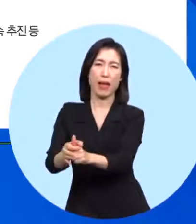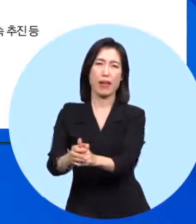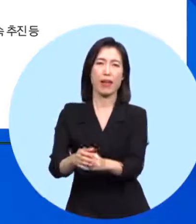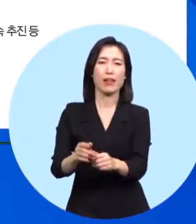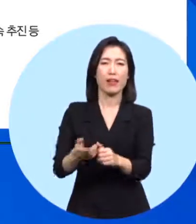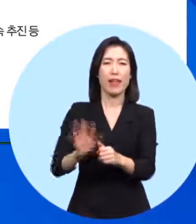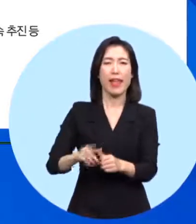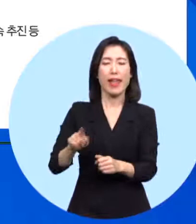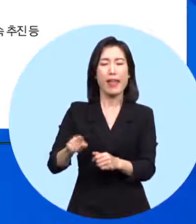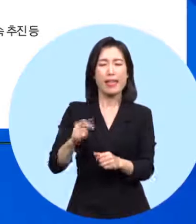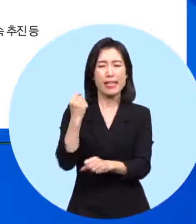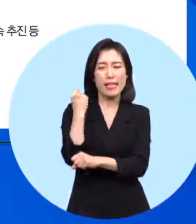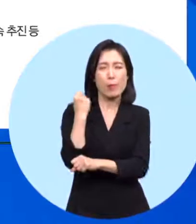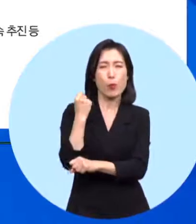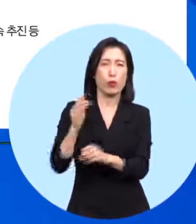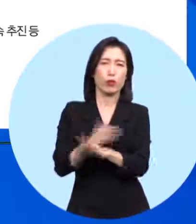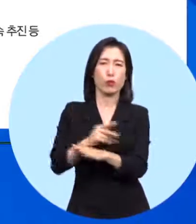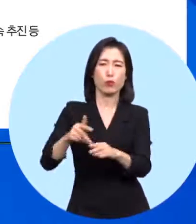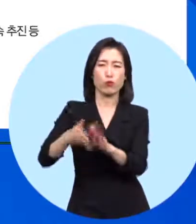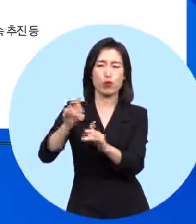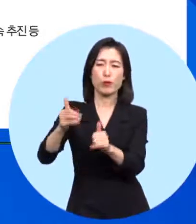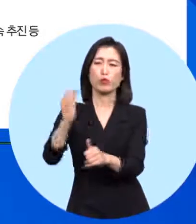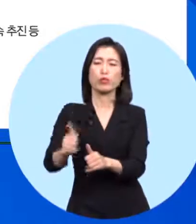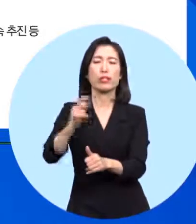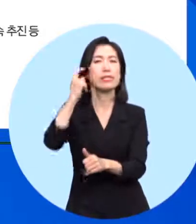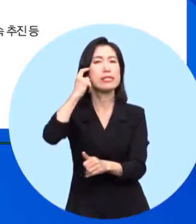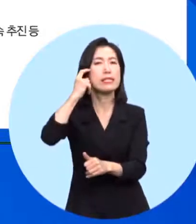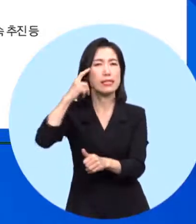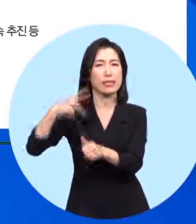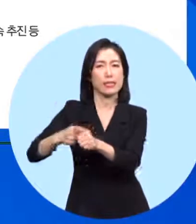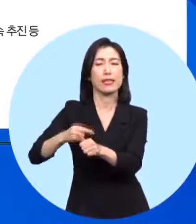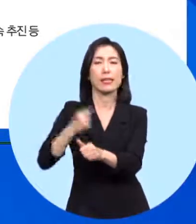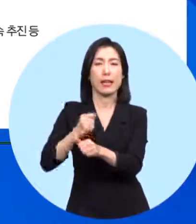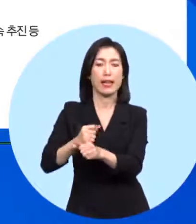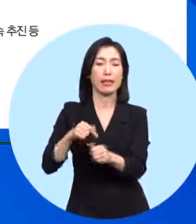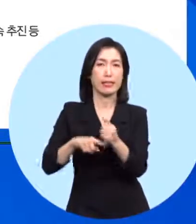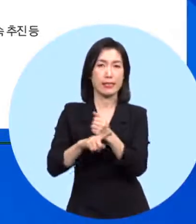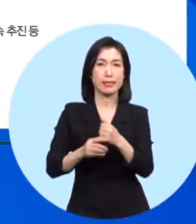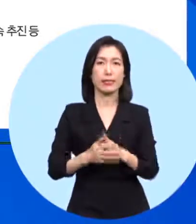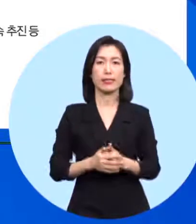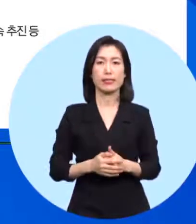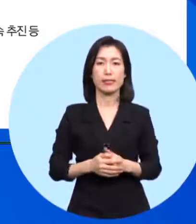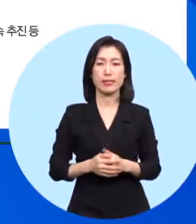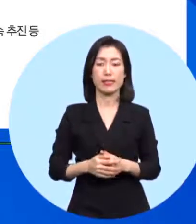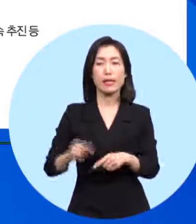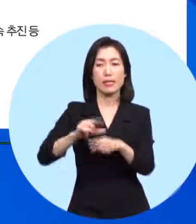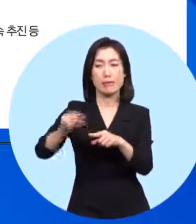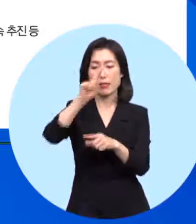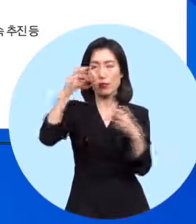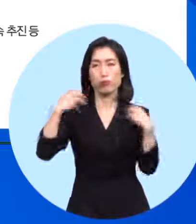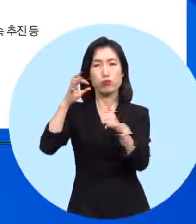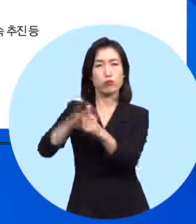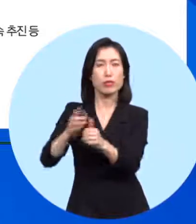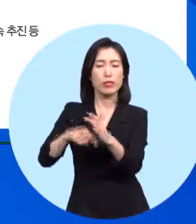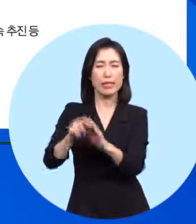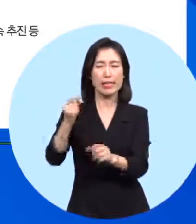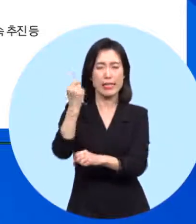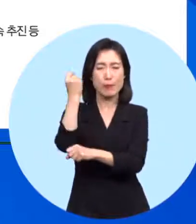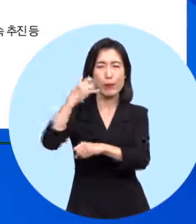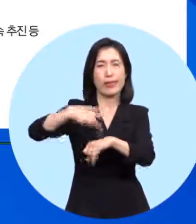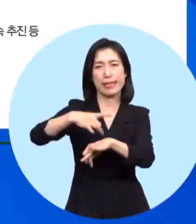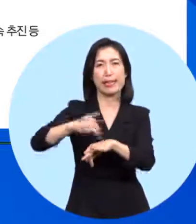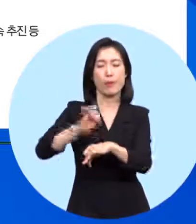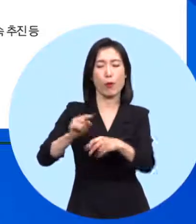이론적 기초다 이렇게 보시면 되겠습니다. 특히 재정분권을 실행하기 위해서 특히 2가지 방향을 잡고 있는데